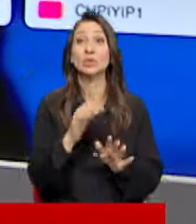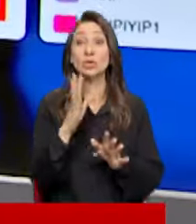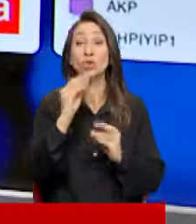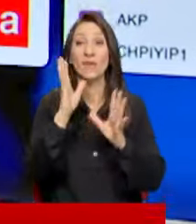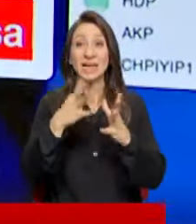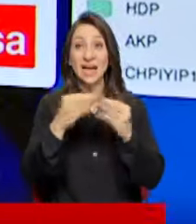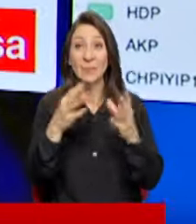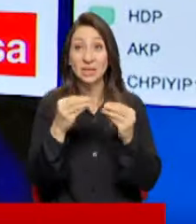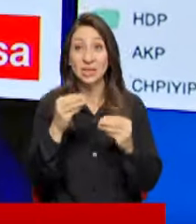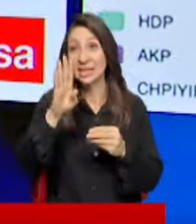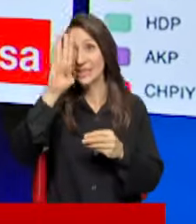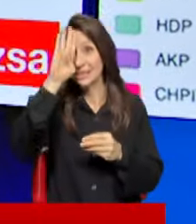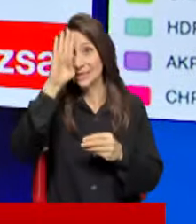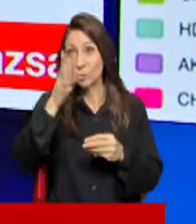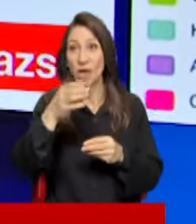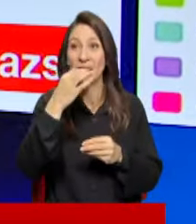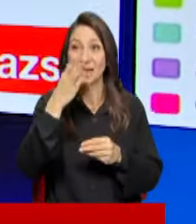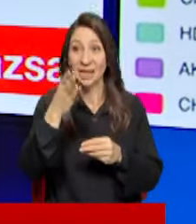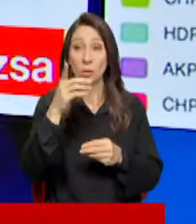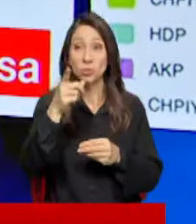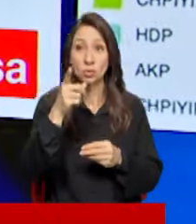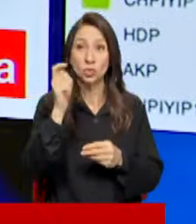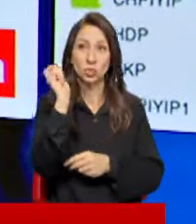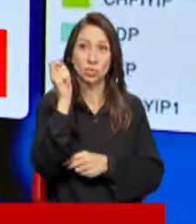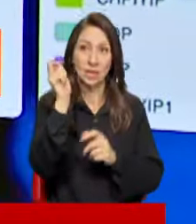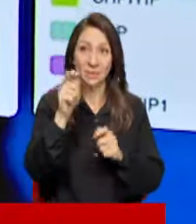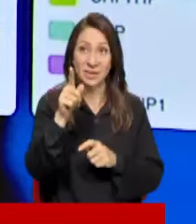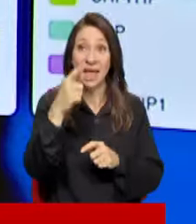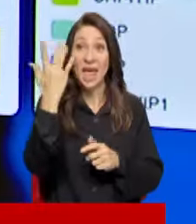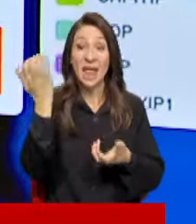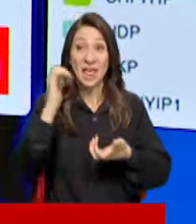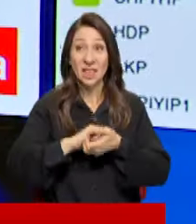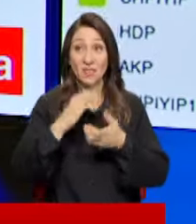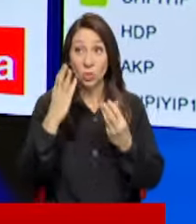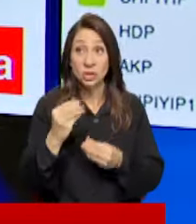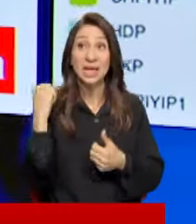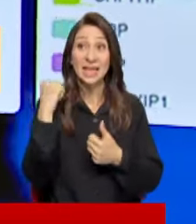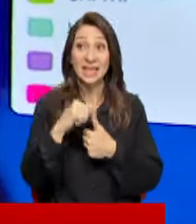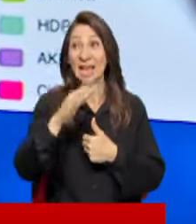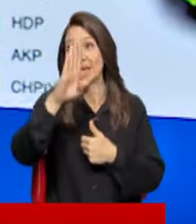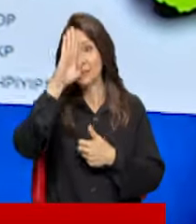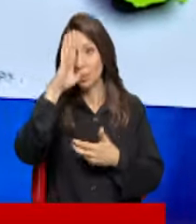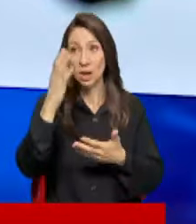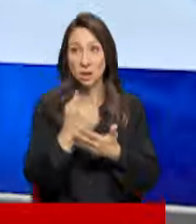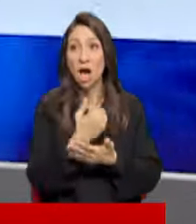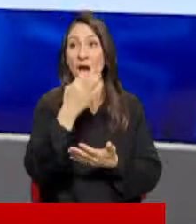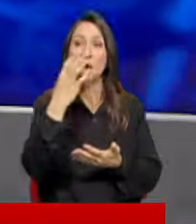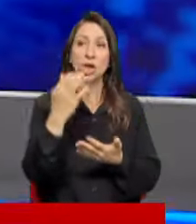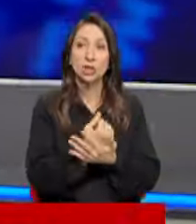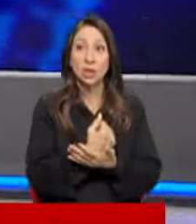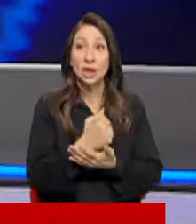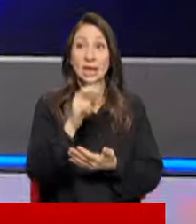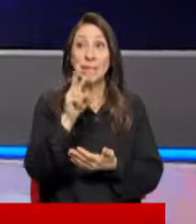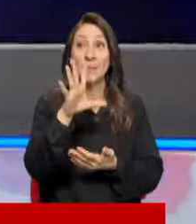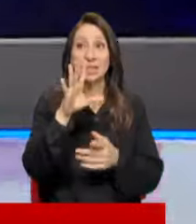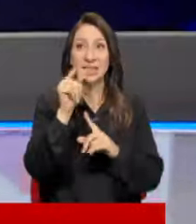yerde kaybettirilecek İstanbul'da ve Ankara'da. Bunun sunumunu yaptınız. Evet. Eğer ittifak olursa yine İstanbul kazanılıyor, Ankara kazanılıyor.